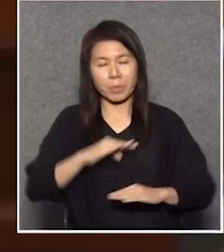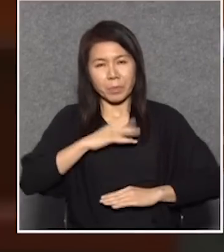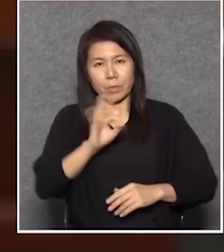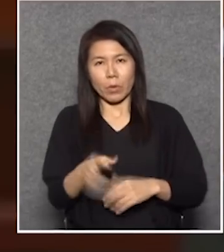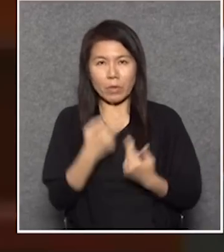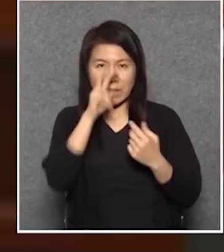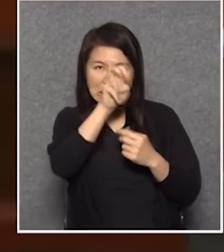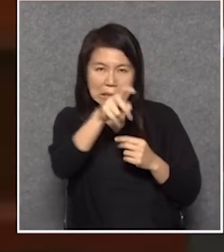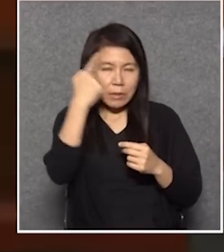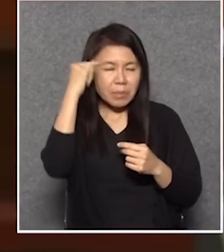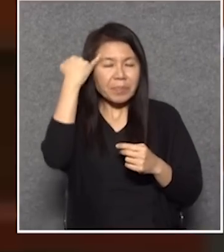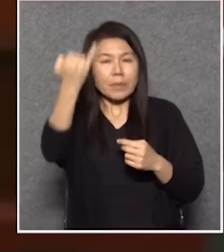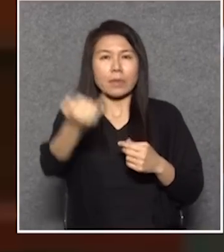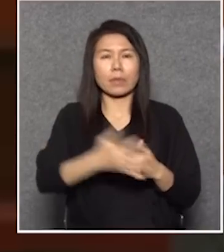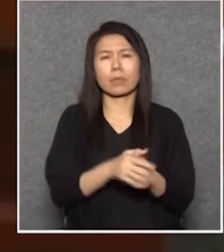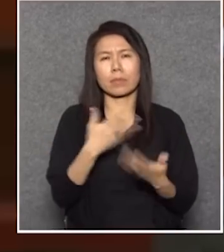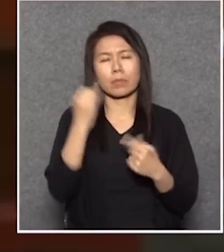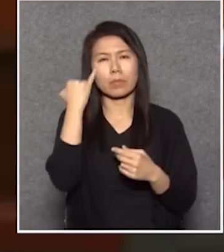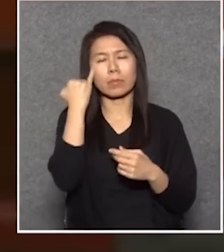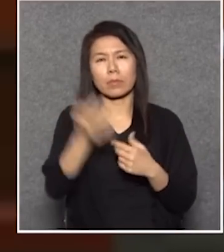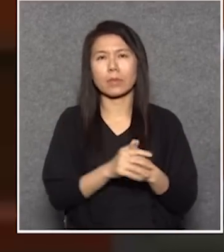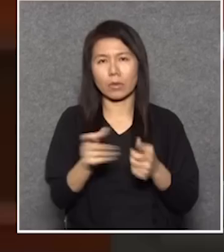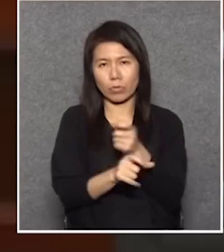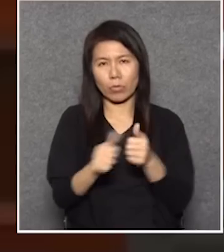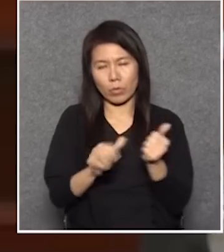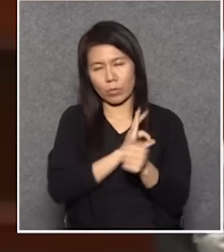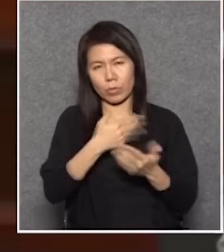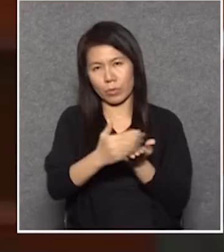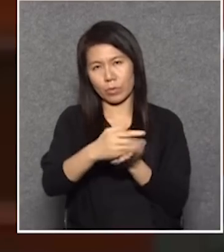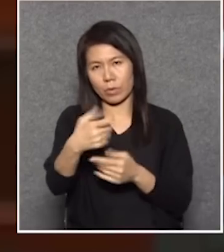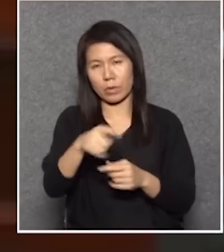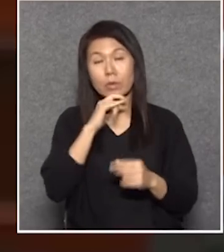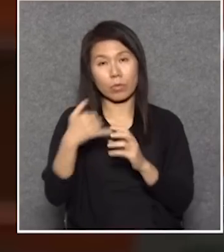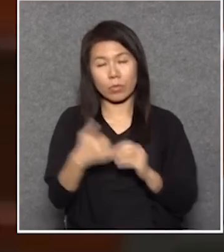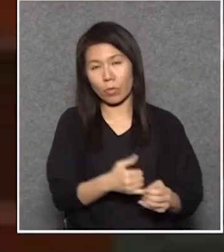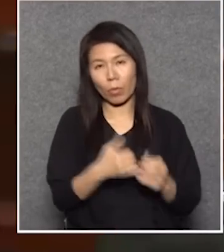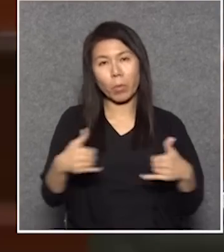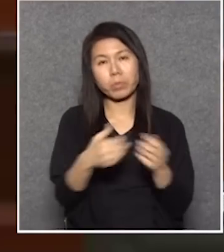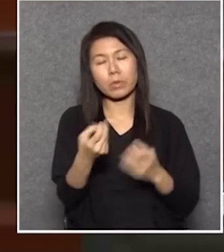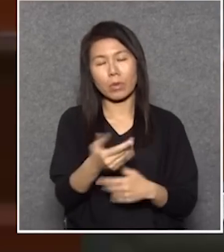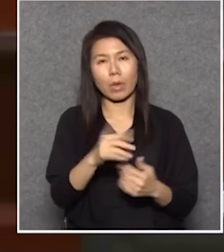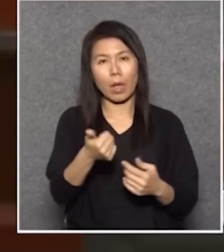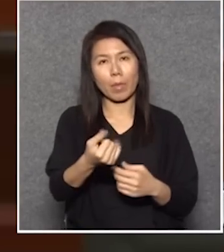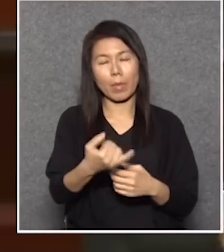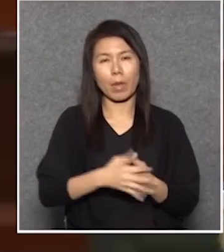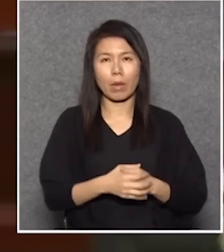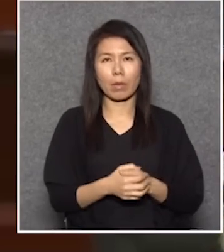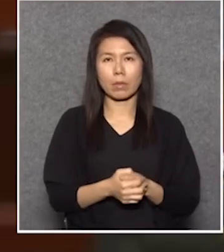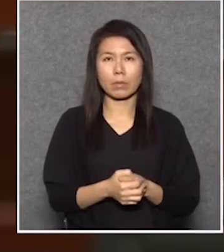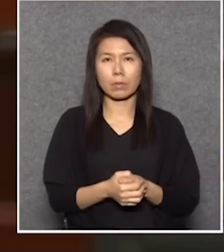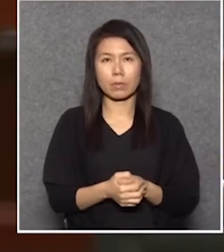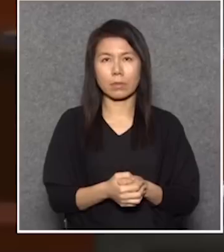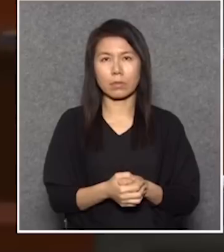冇嘅，係咪？你唔知道喺財委會撥款就可以搞掂你啦，大佬啱唔啱啊？係咪？